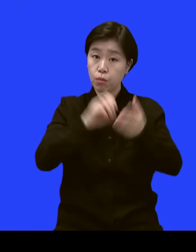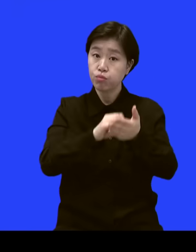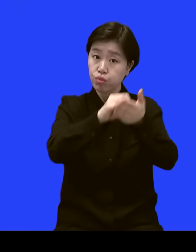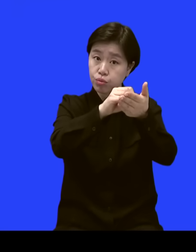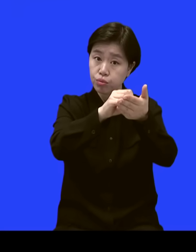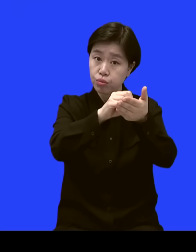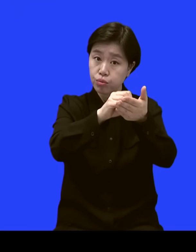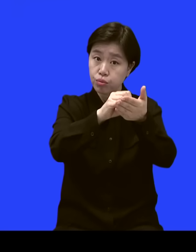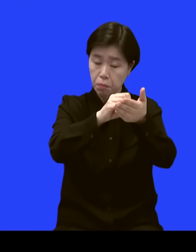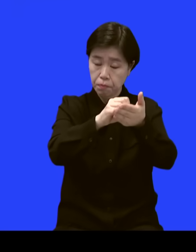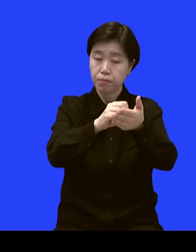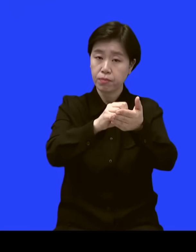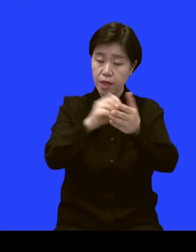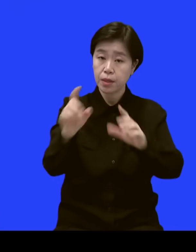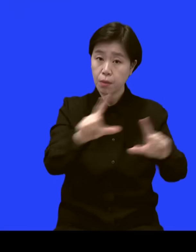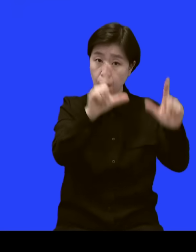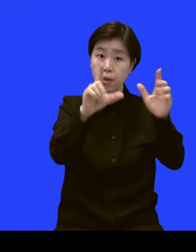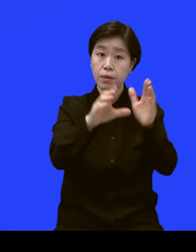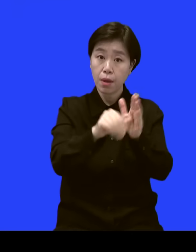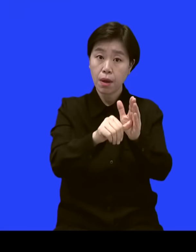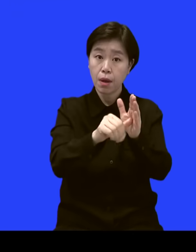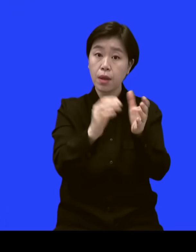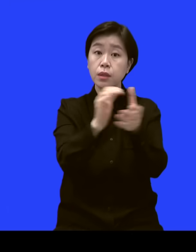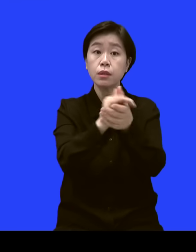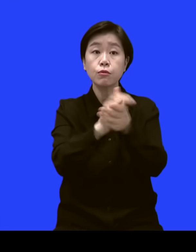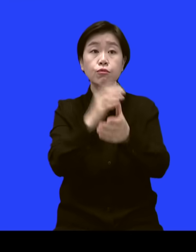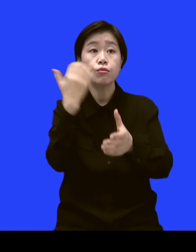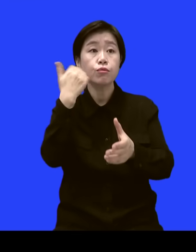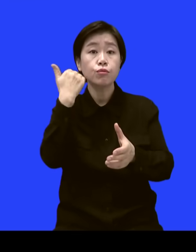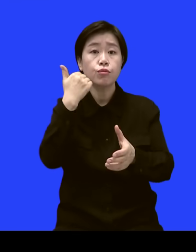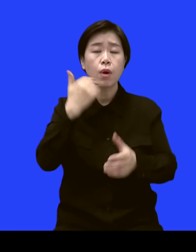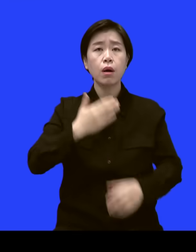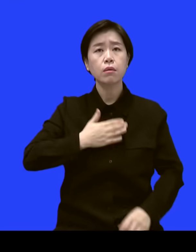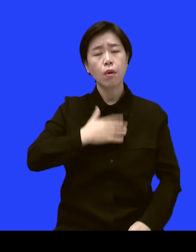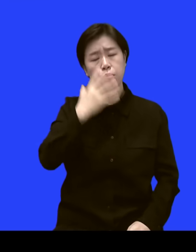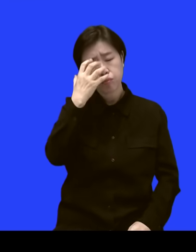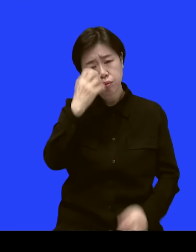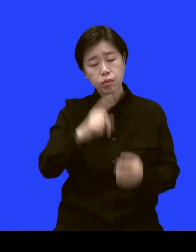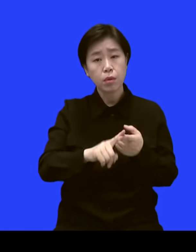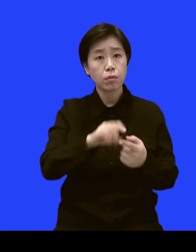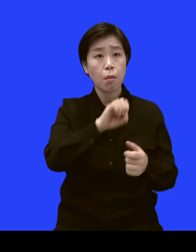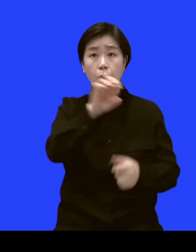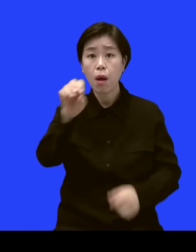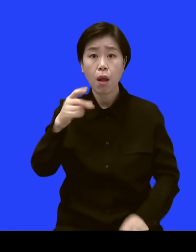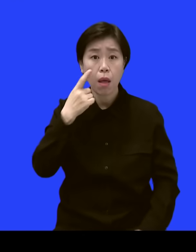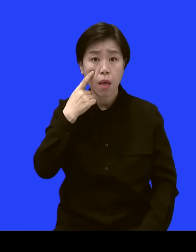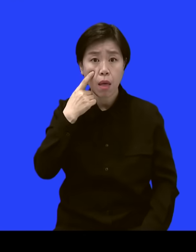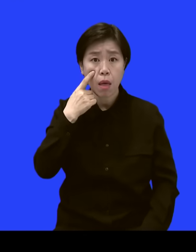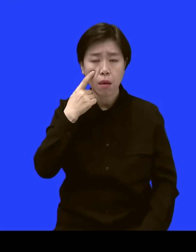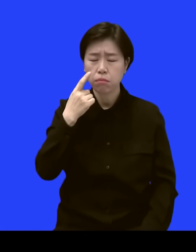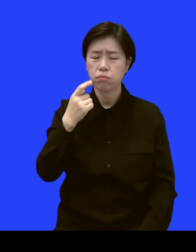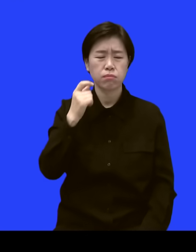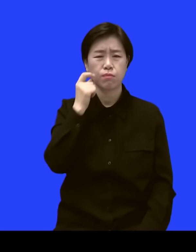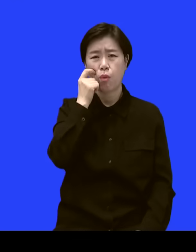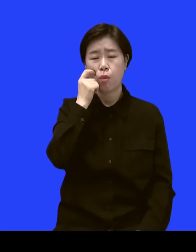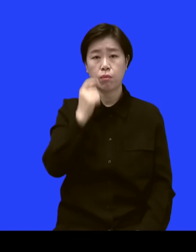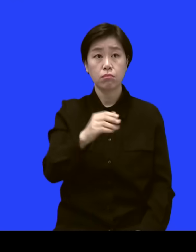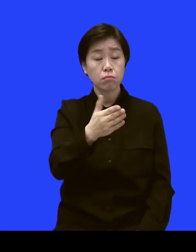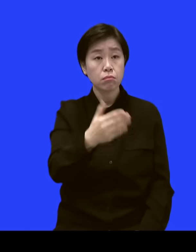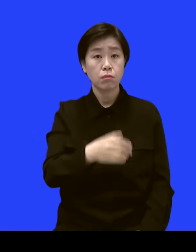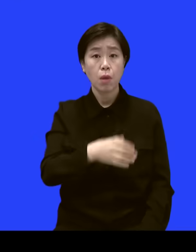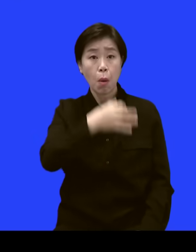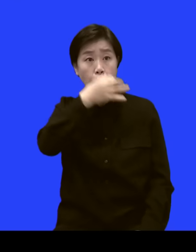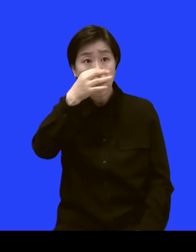않구나라는 걸 주변에 좀 이야기해서 좀 함께 좀 풀어가자. 못했어요. 근데 밝으신 분이 왜